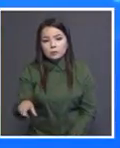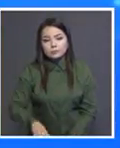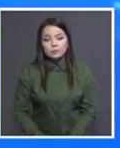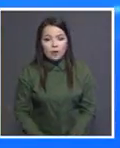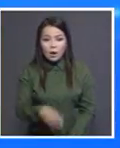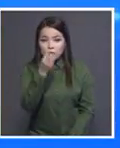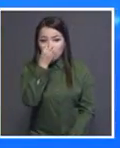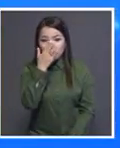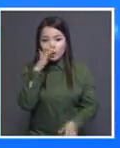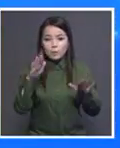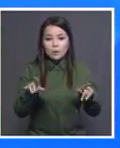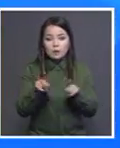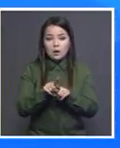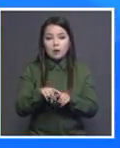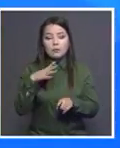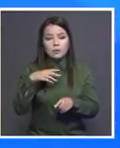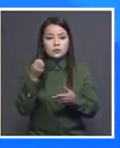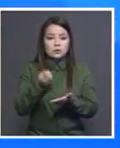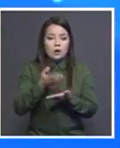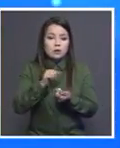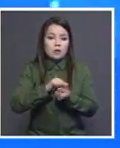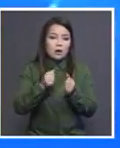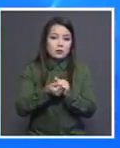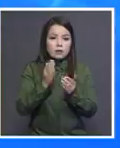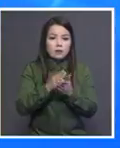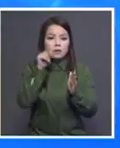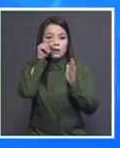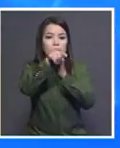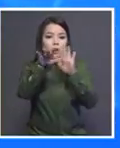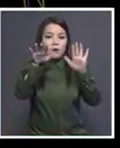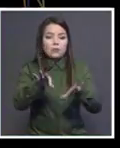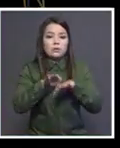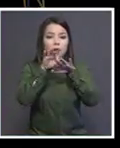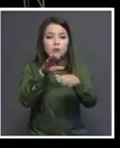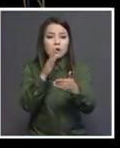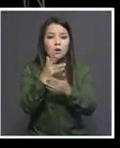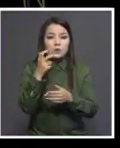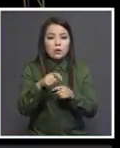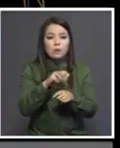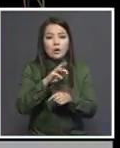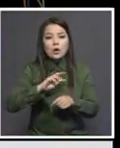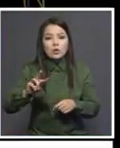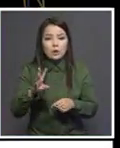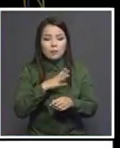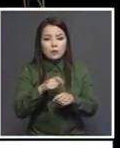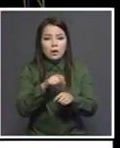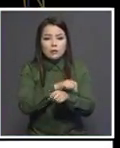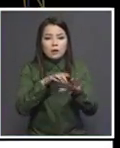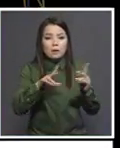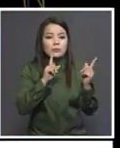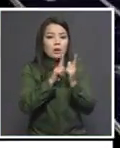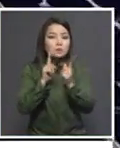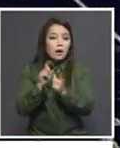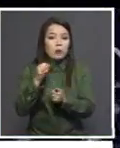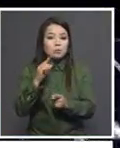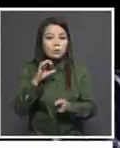Жапонияның ғарыш зонды Гауғартас тәрізді астероид қажетті. Ол аспан денесін жерден 300 миллион шақырым қашықтықта кездестірген.